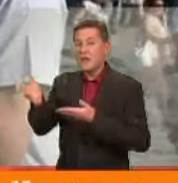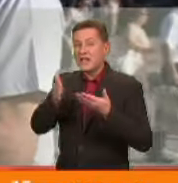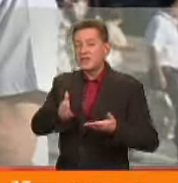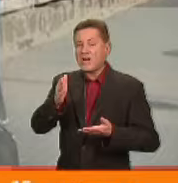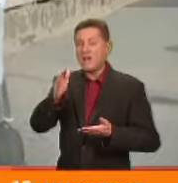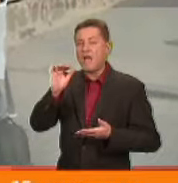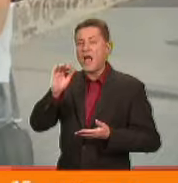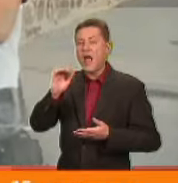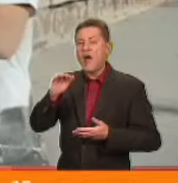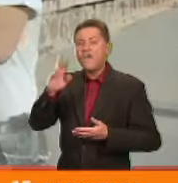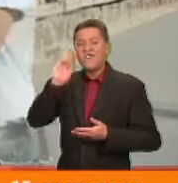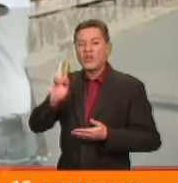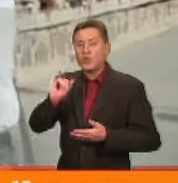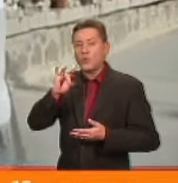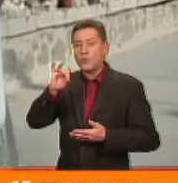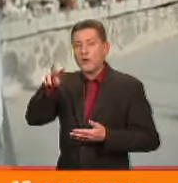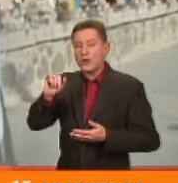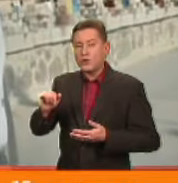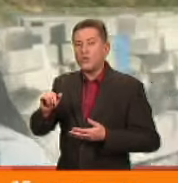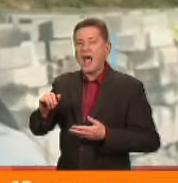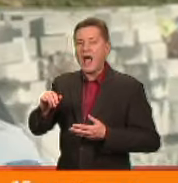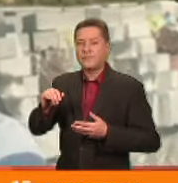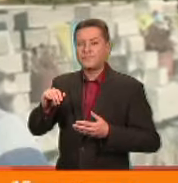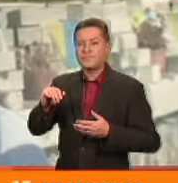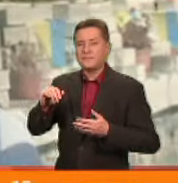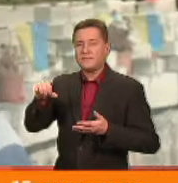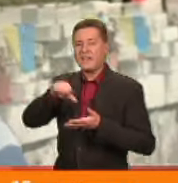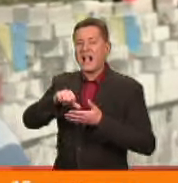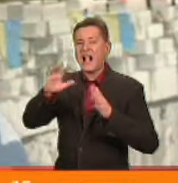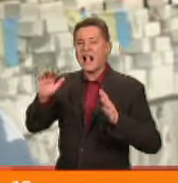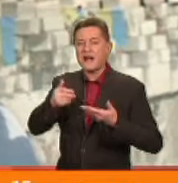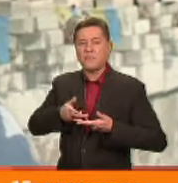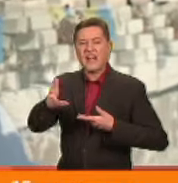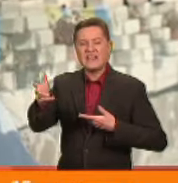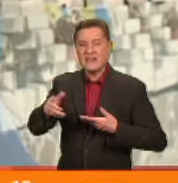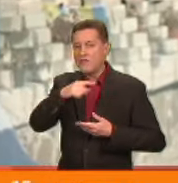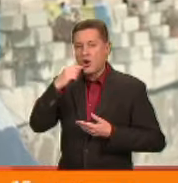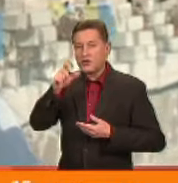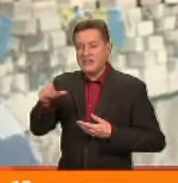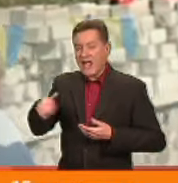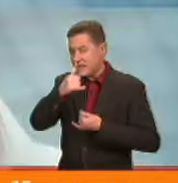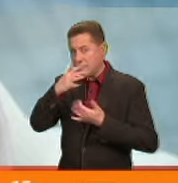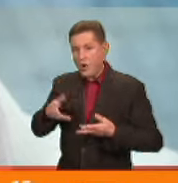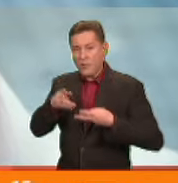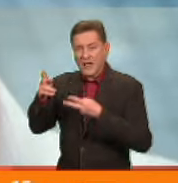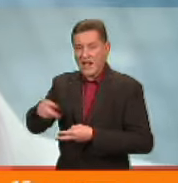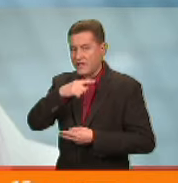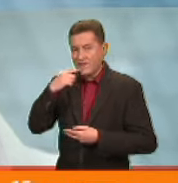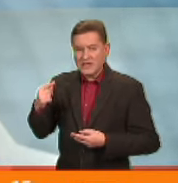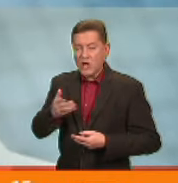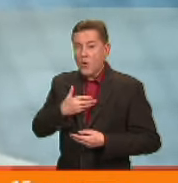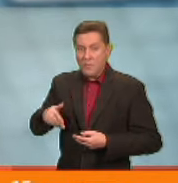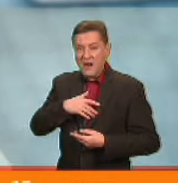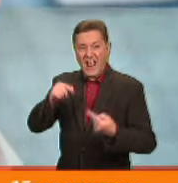на корпоратив россиян. Настя в итоге отказалась. Я не могу приехать на эту землю. Я не могу там выступать. Мы воюем